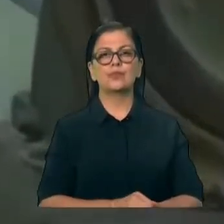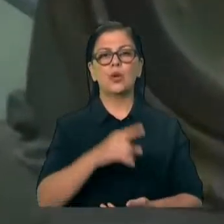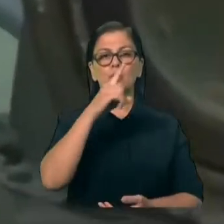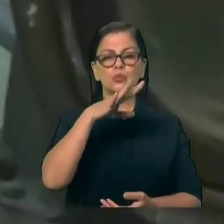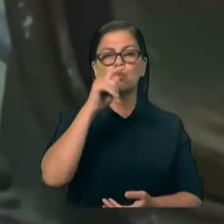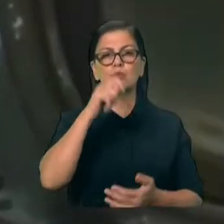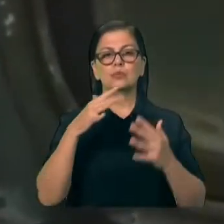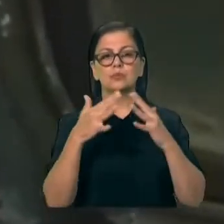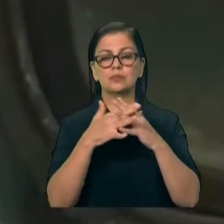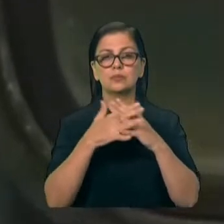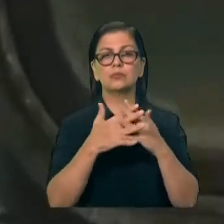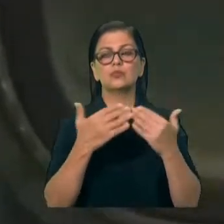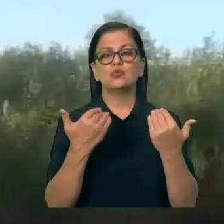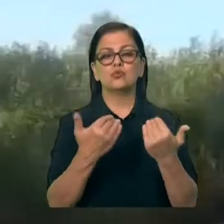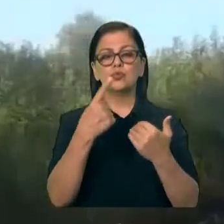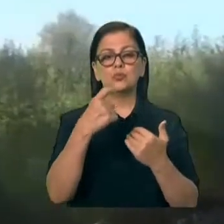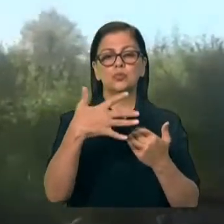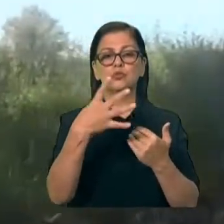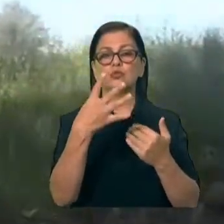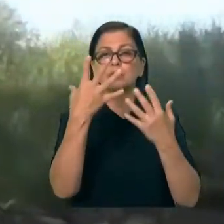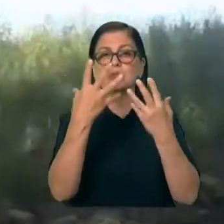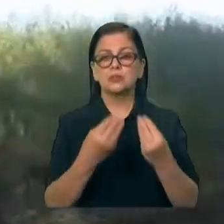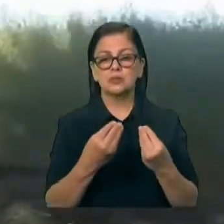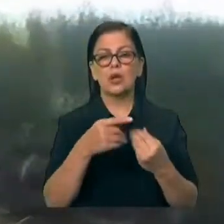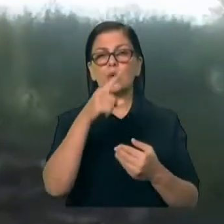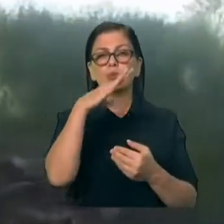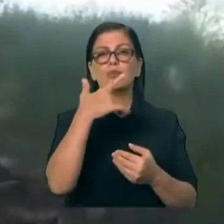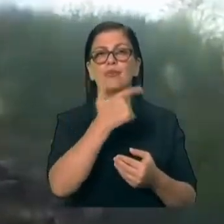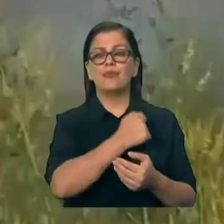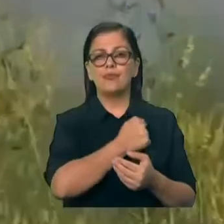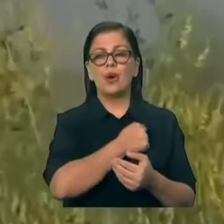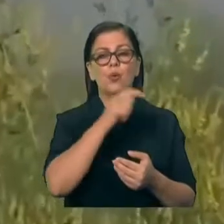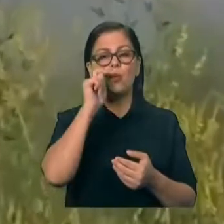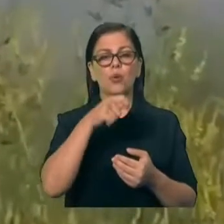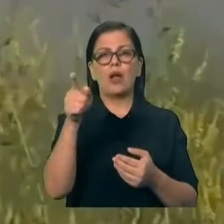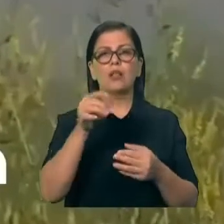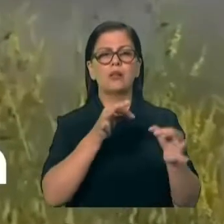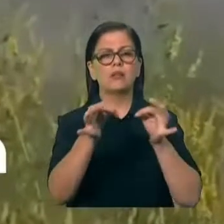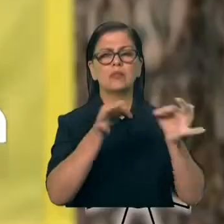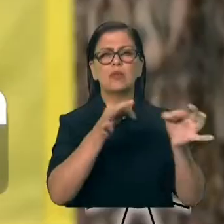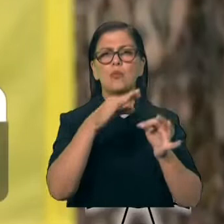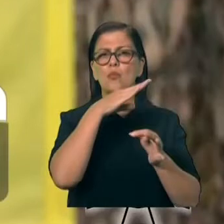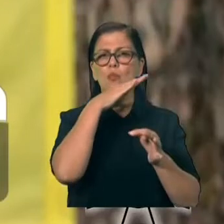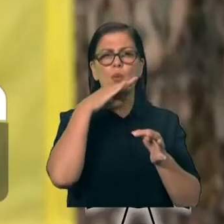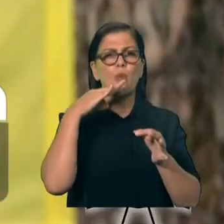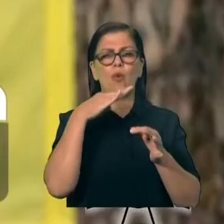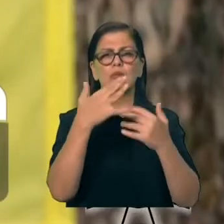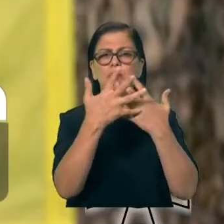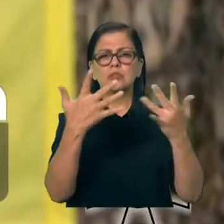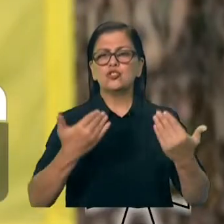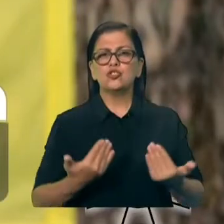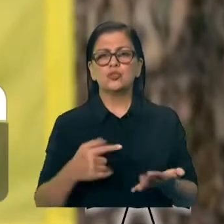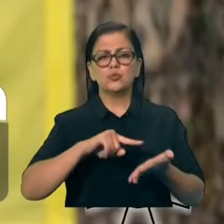Rusiya-Ukrayna müharibəsinin 154-cü günündə Rus ordusu Nikolayevka, Tovstadubova, Volfina, Senkovka və bir sıra başqa